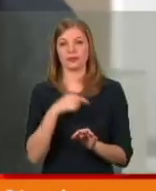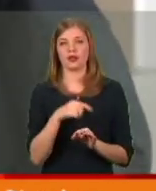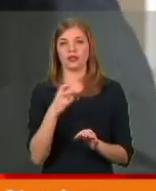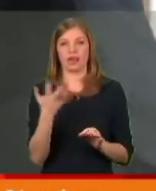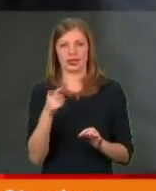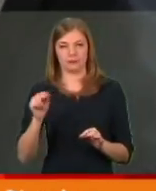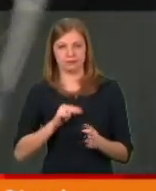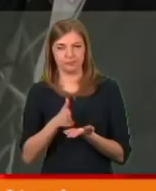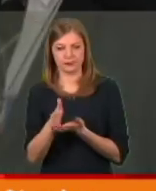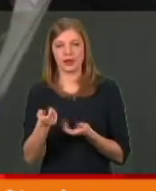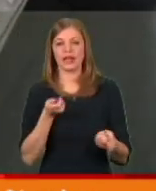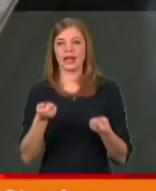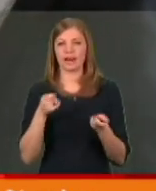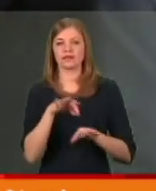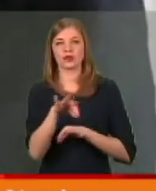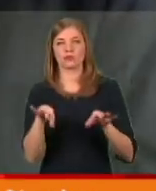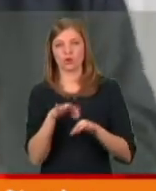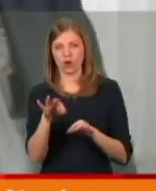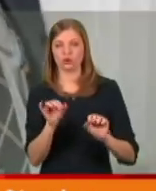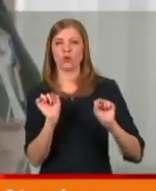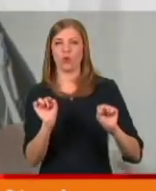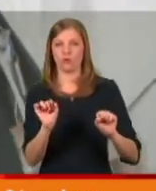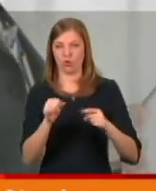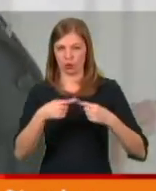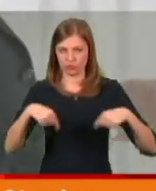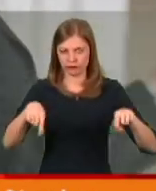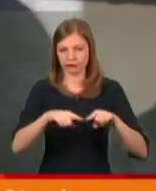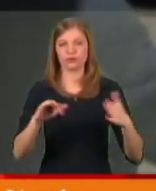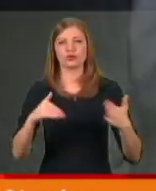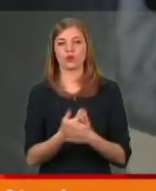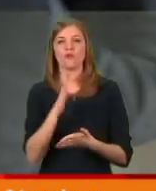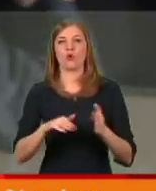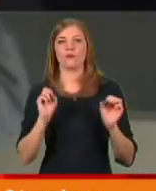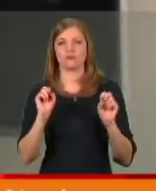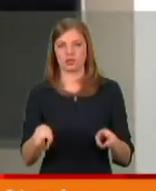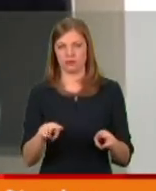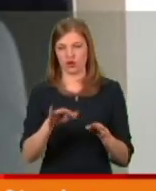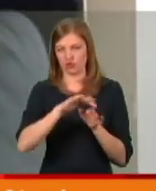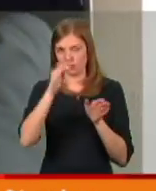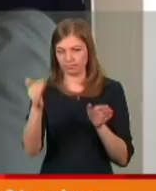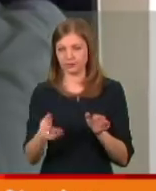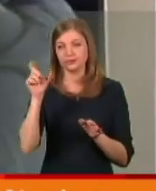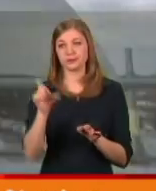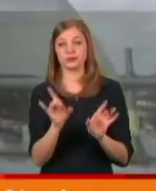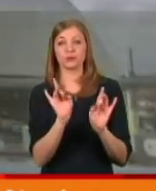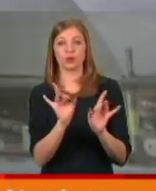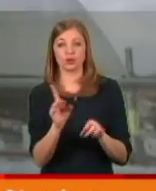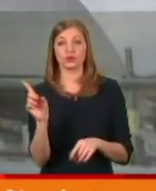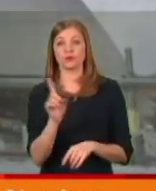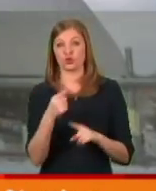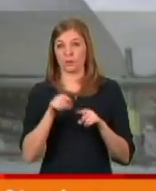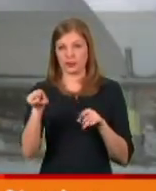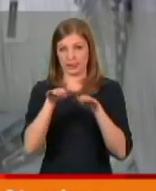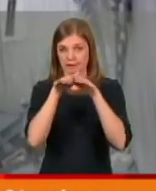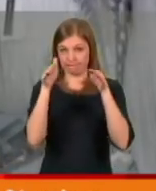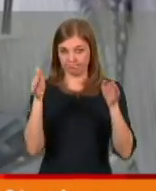над яким працює. Керівник проєкту огороджувального контуру нового безпечного конфайменту. Віктор пояснює, аби ось